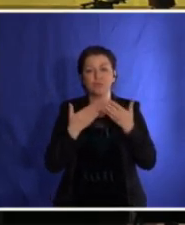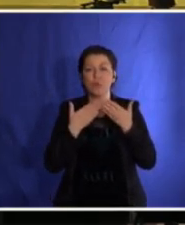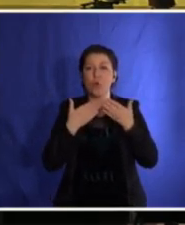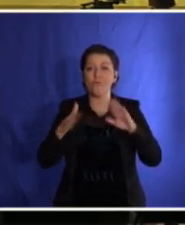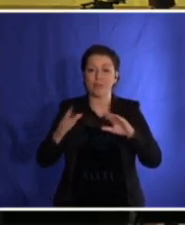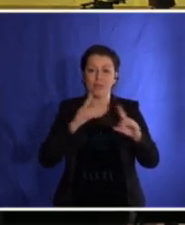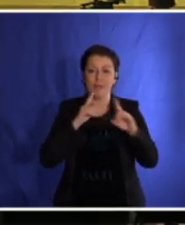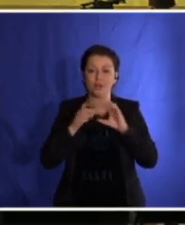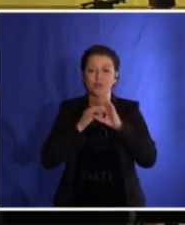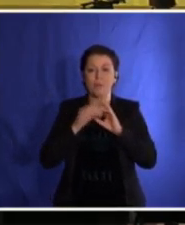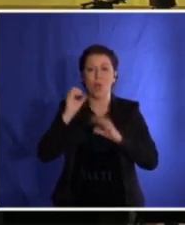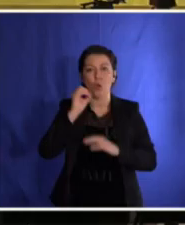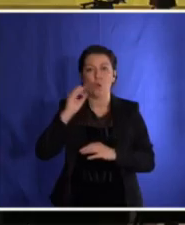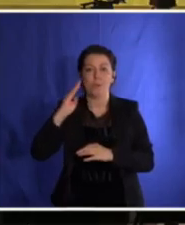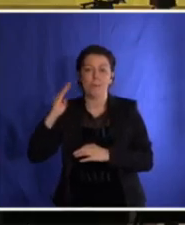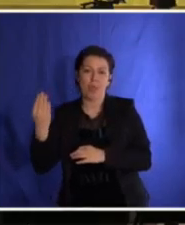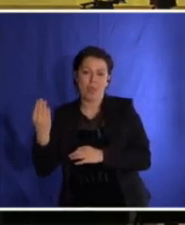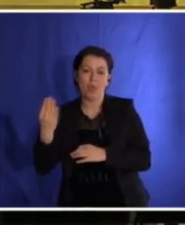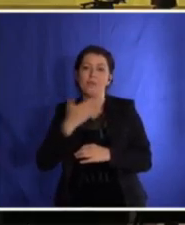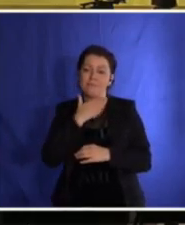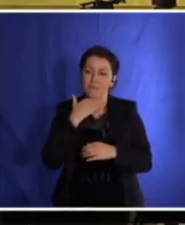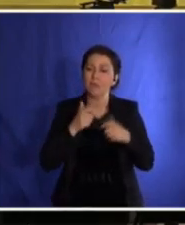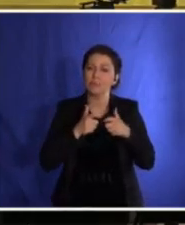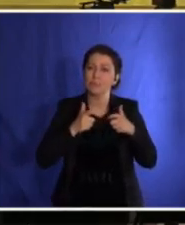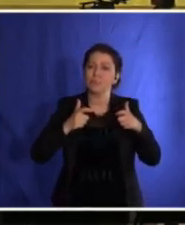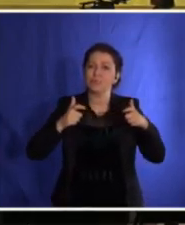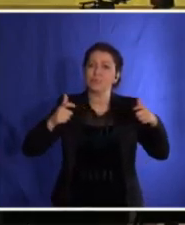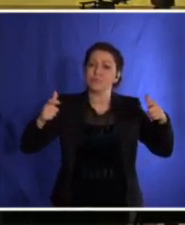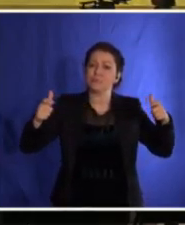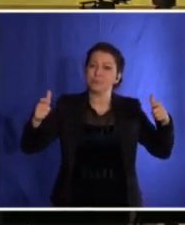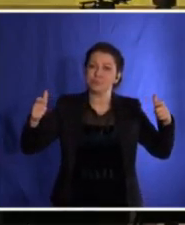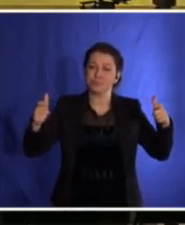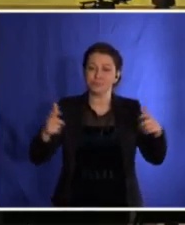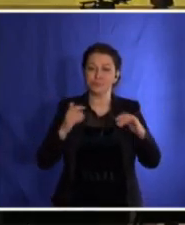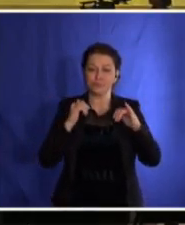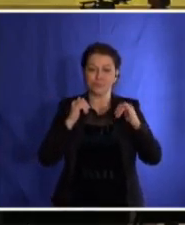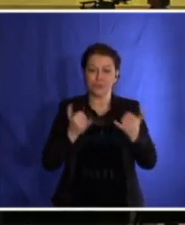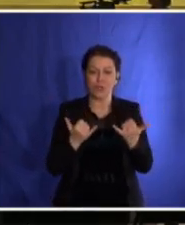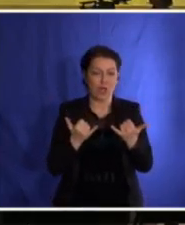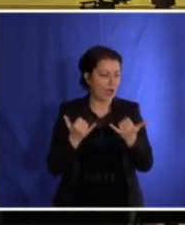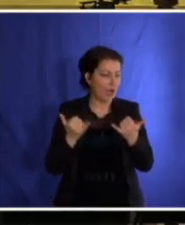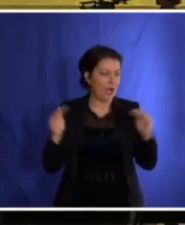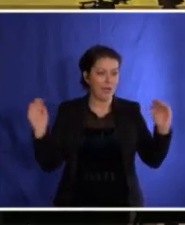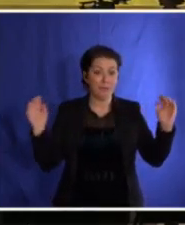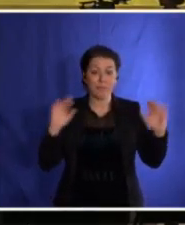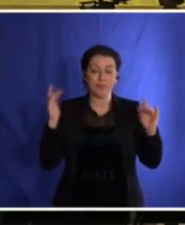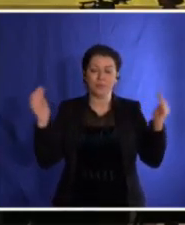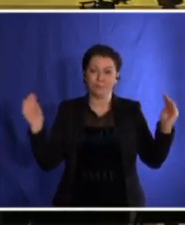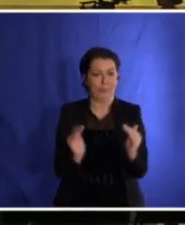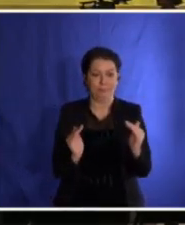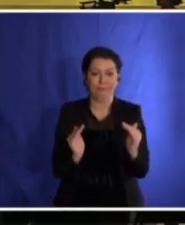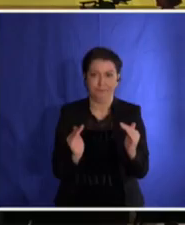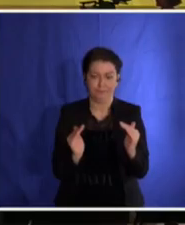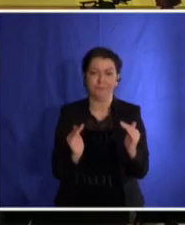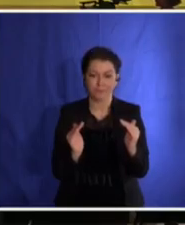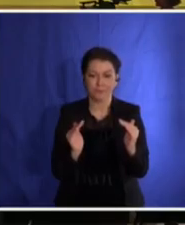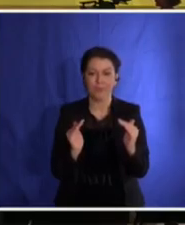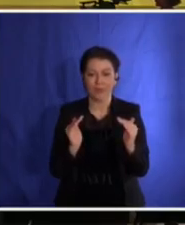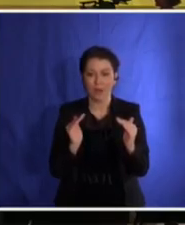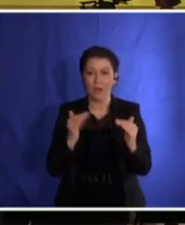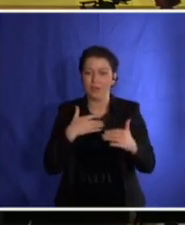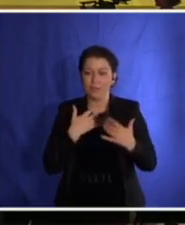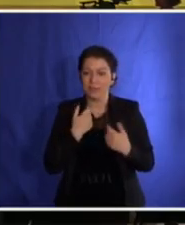ÖBB sehr viel ausgedünnt worden. Man hat die Verantwortung immer in die Hände der